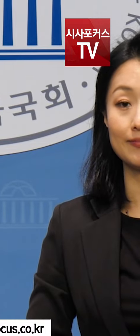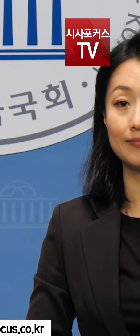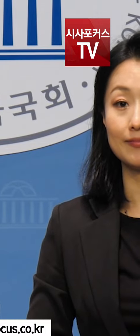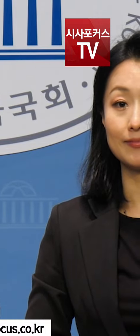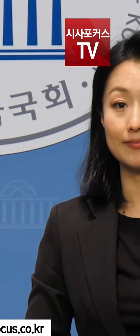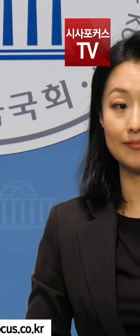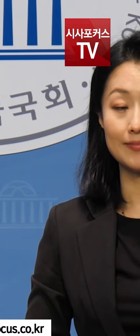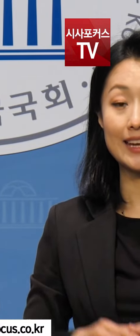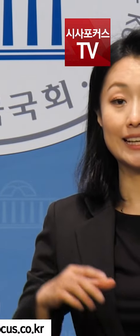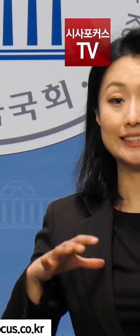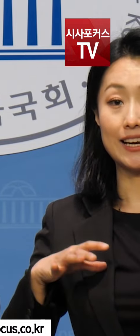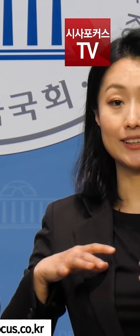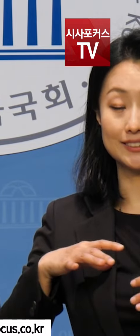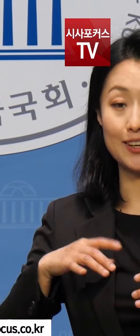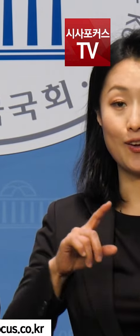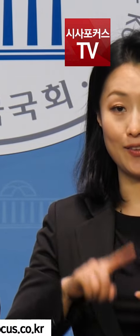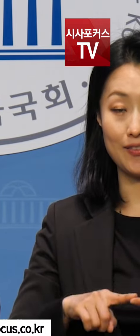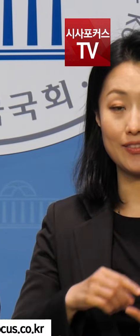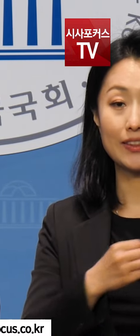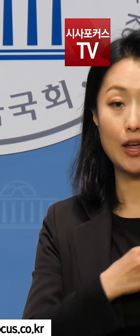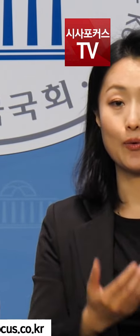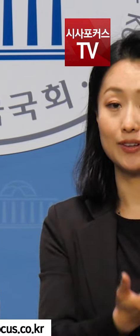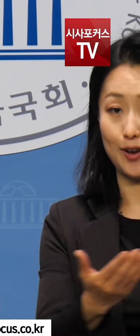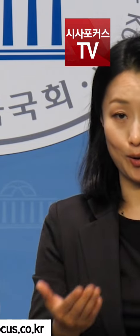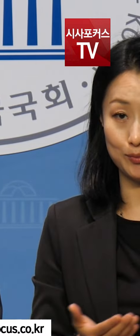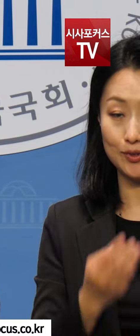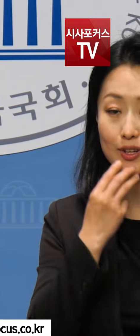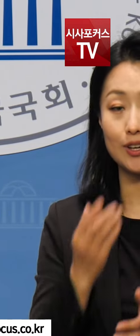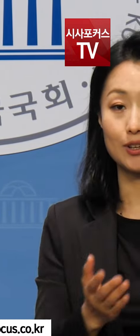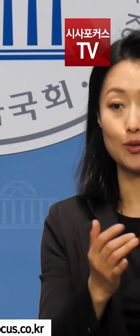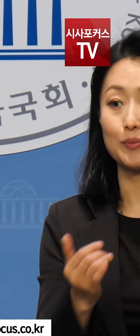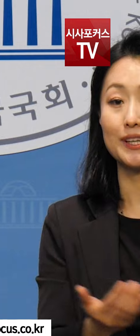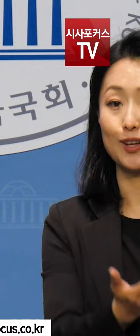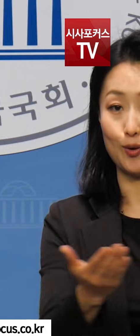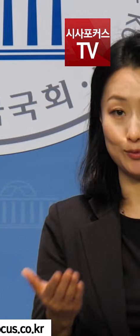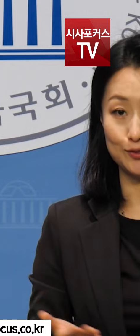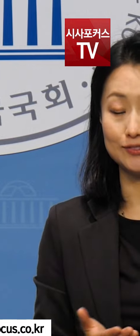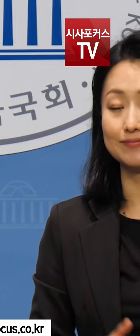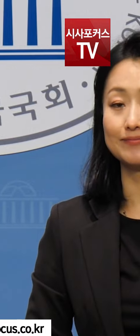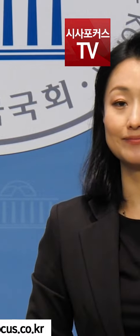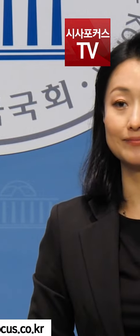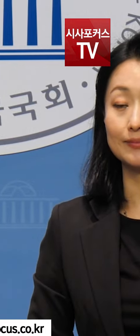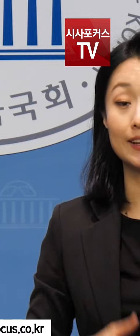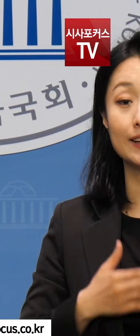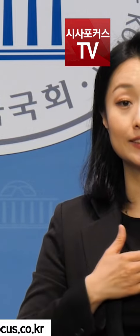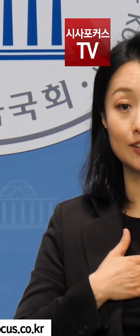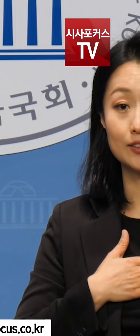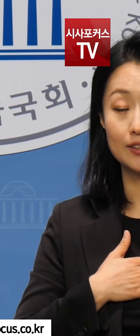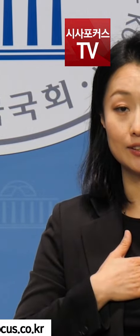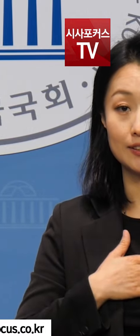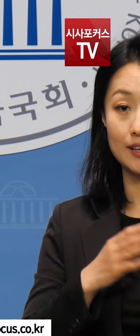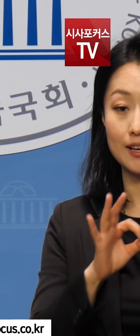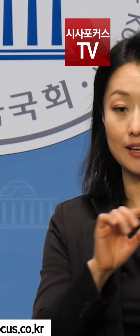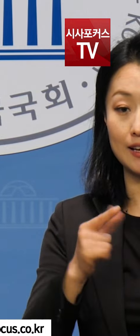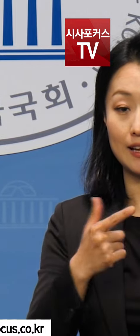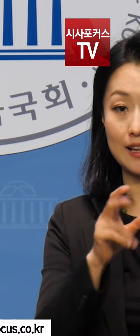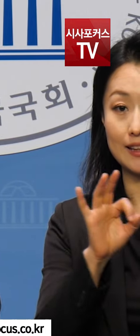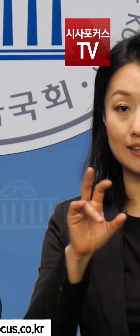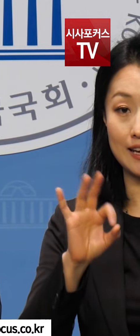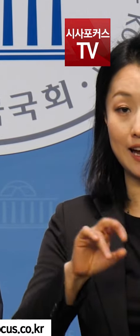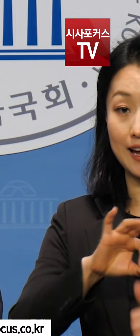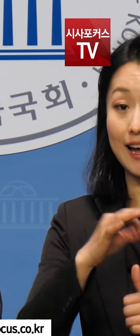자랑스러운 강원 동지 여러분, 그리고 경기도민 여러분, 저는 안양 마남구